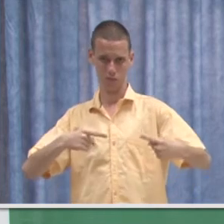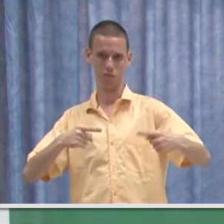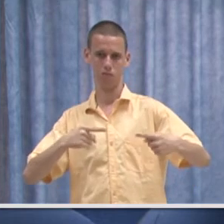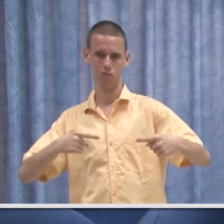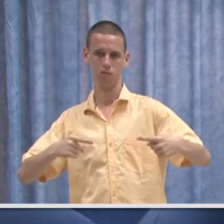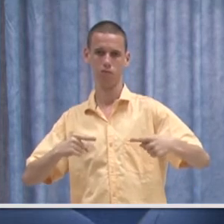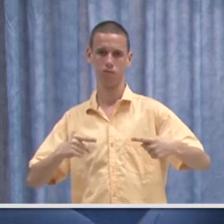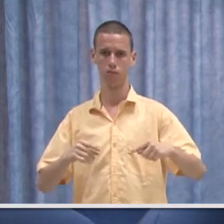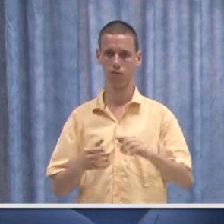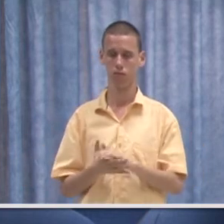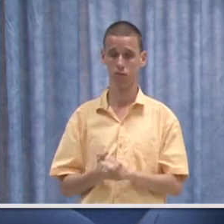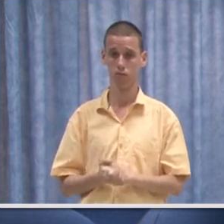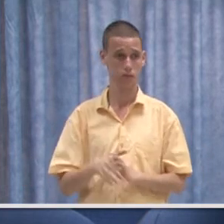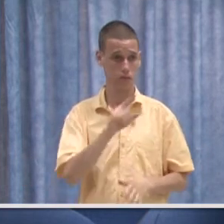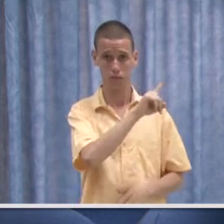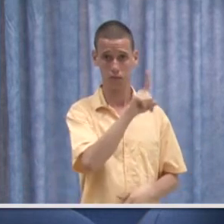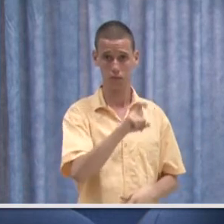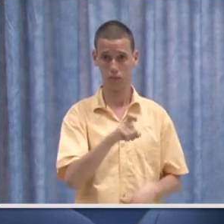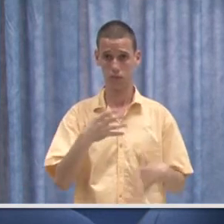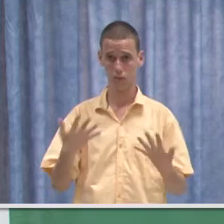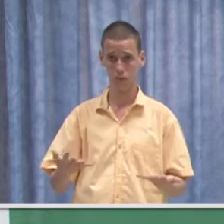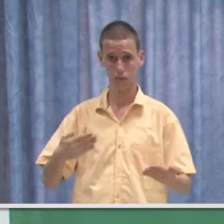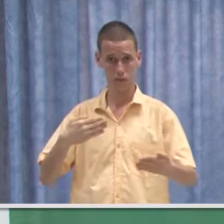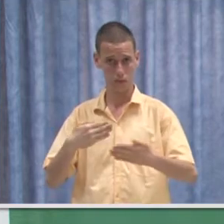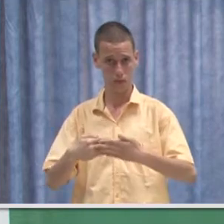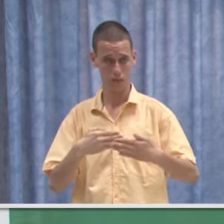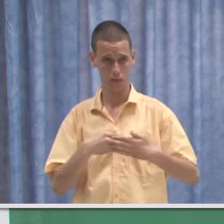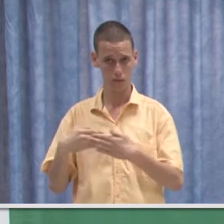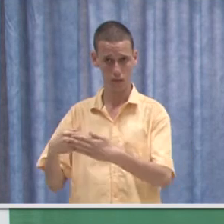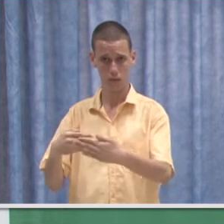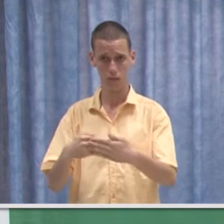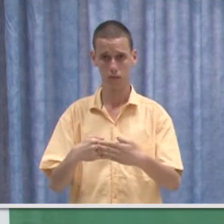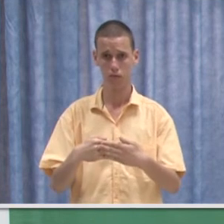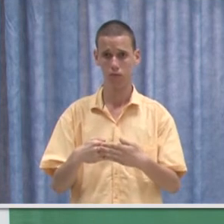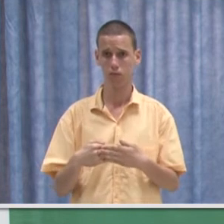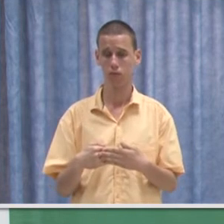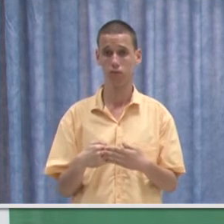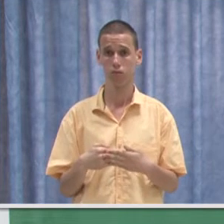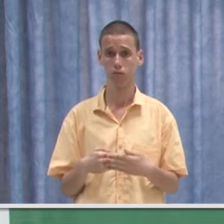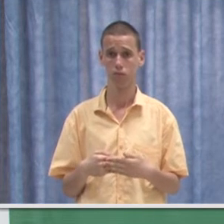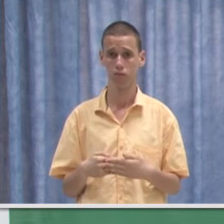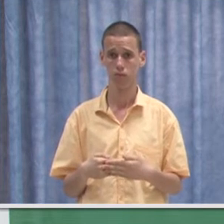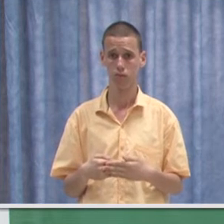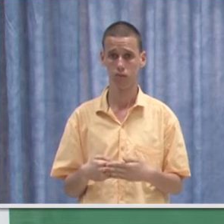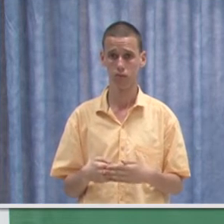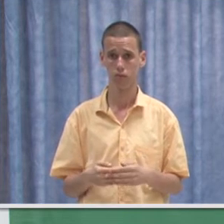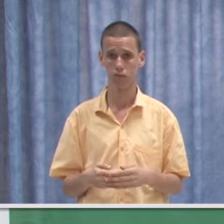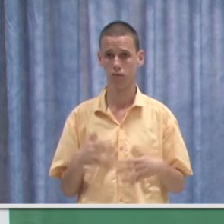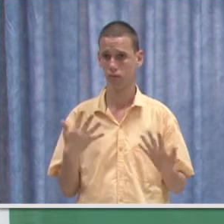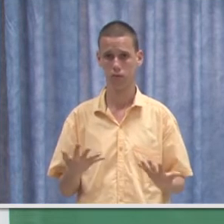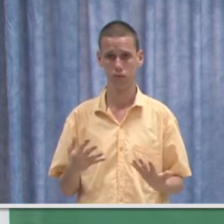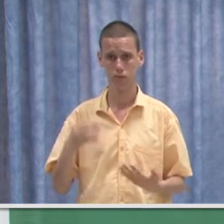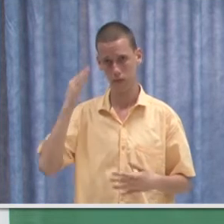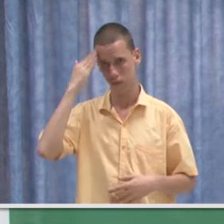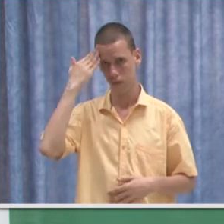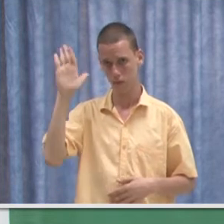encore en place ou bien ça? Mon papa, qu'on est up to date là, mais c'est moi qui me dis que je travaille avec, je me concerne avec le département de l'agriculture aussi,